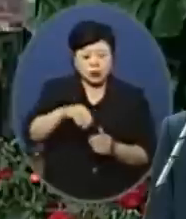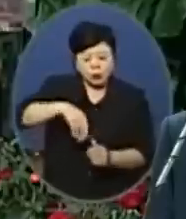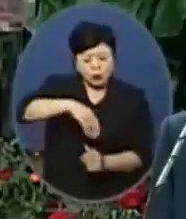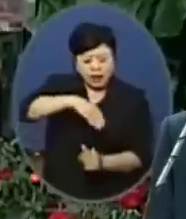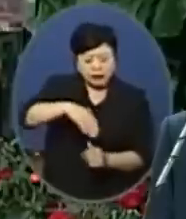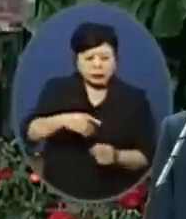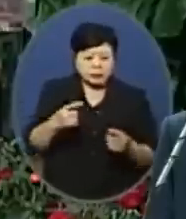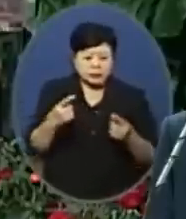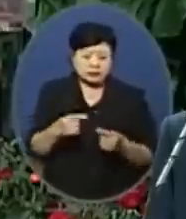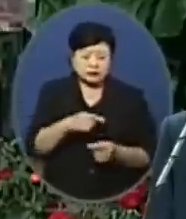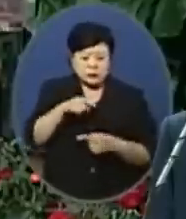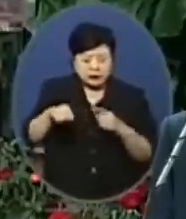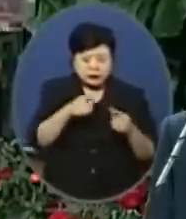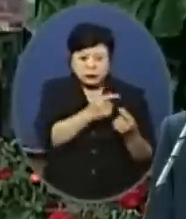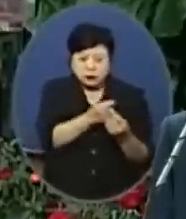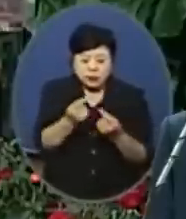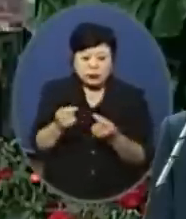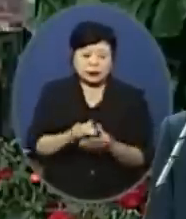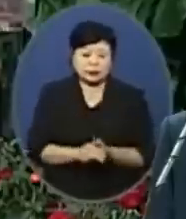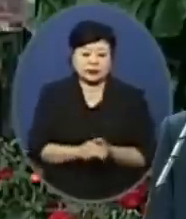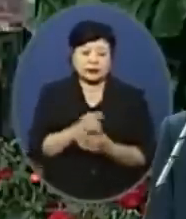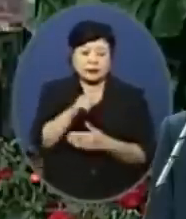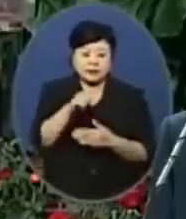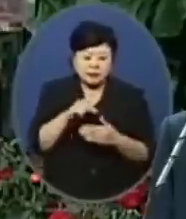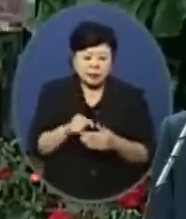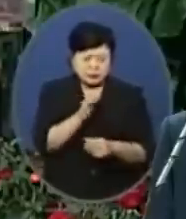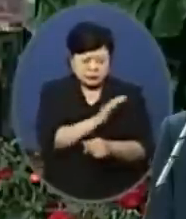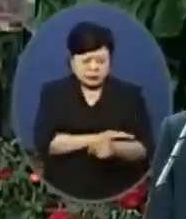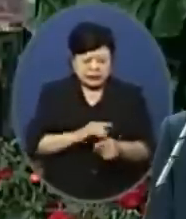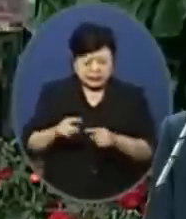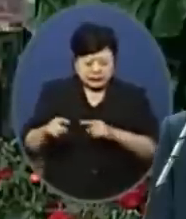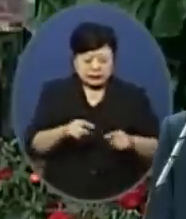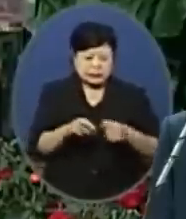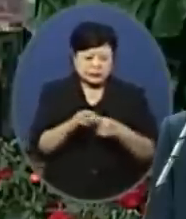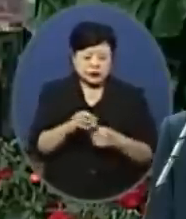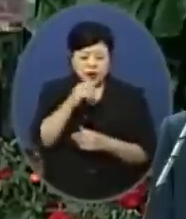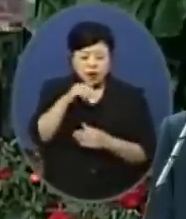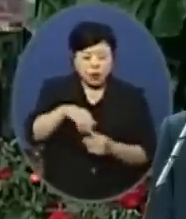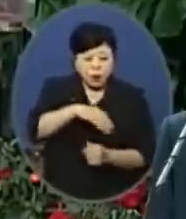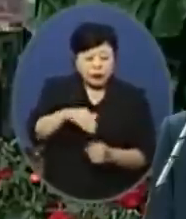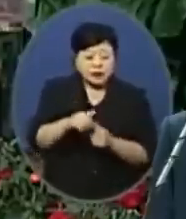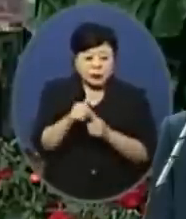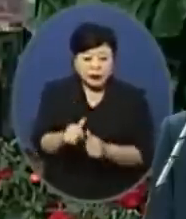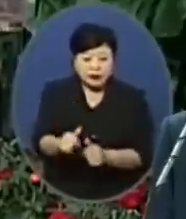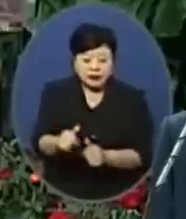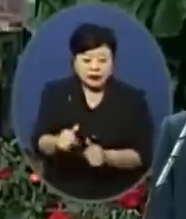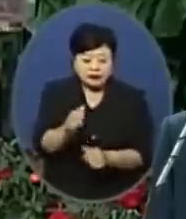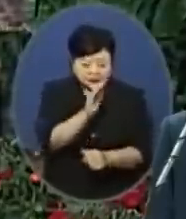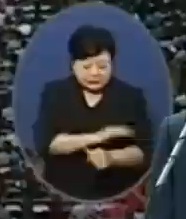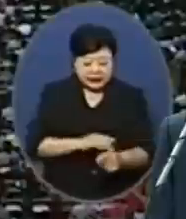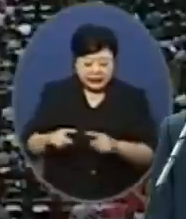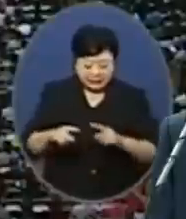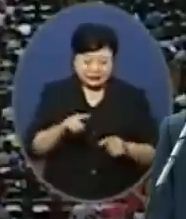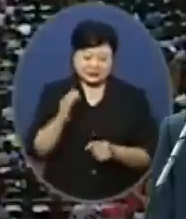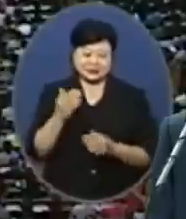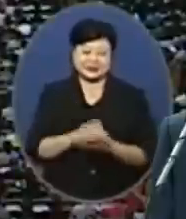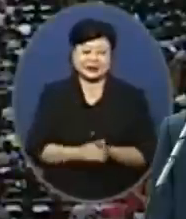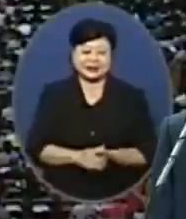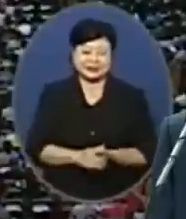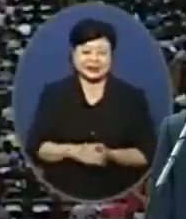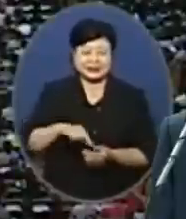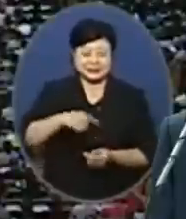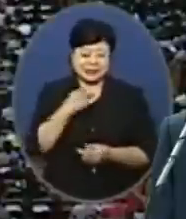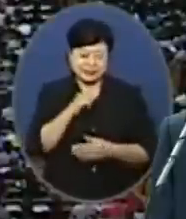환경을 다스리게 되는 것입니다. 마음을 잘 다스리면 환경에 따라서 잘 다스려지는 것입니다.